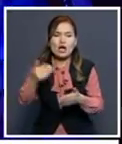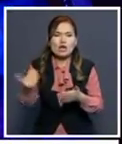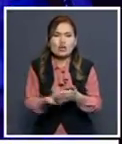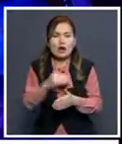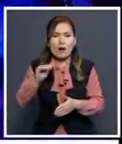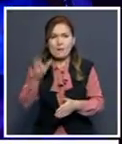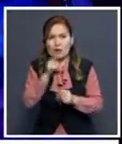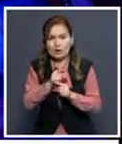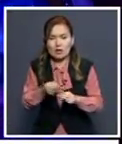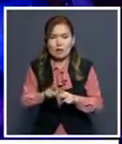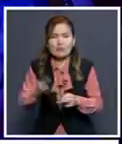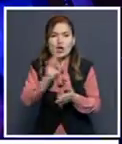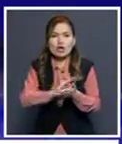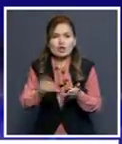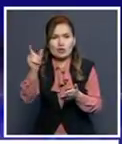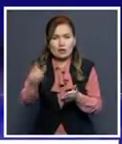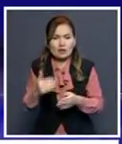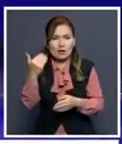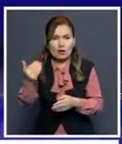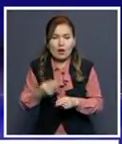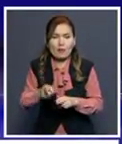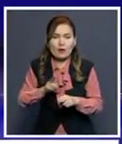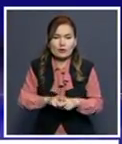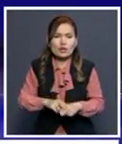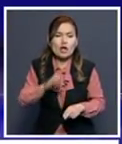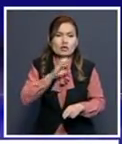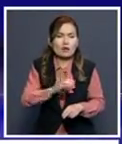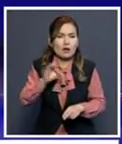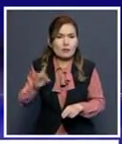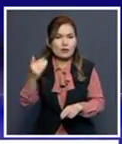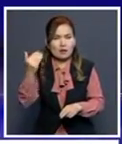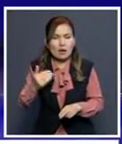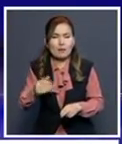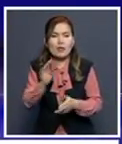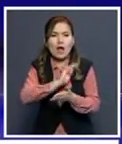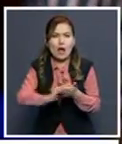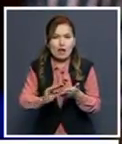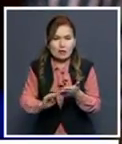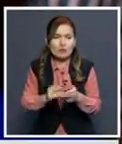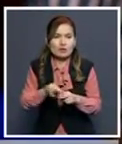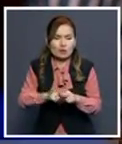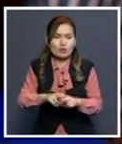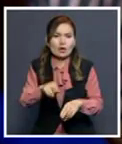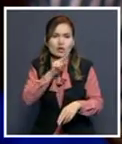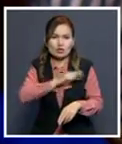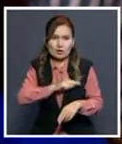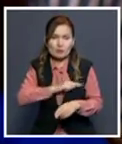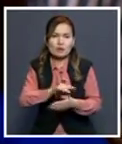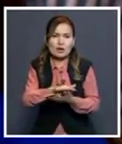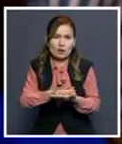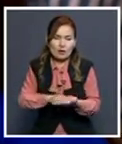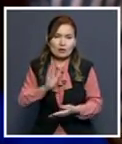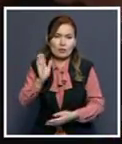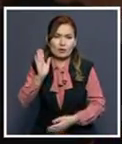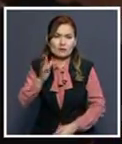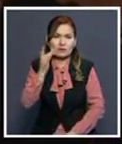жадына енгізген жазушы әрі журналист. Сондықтан Сұраған Рахметұлының әдебиетке бергенінен әлі берері көп дейді оның әріптестері.